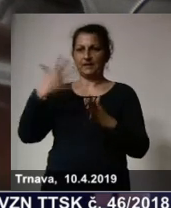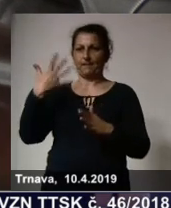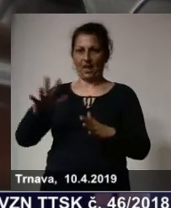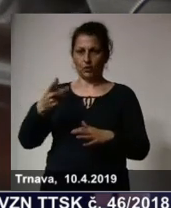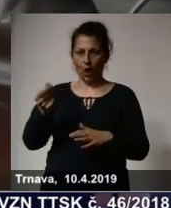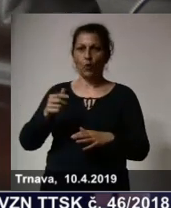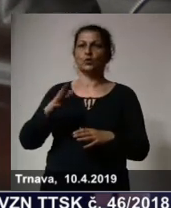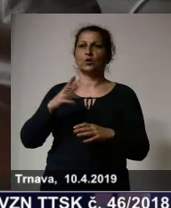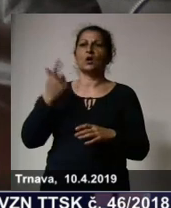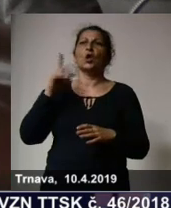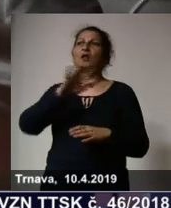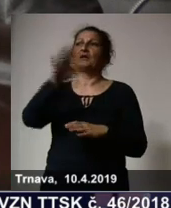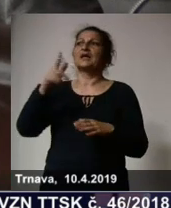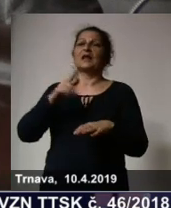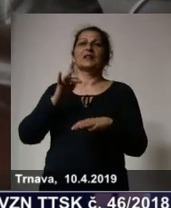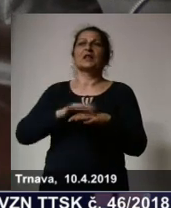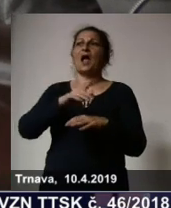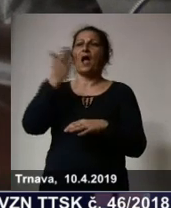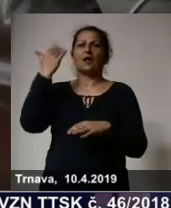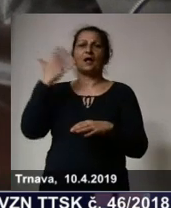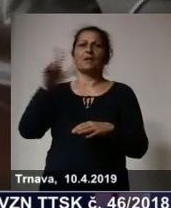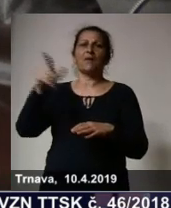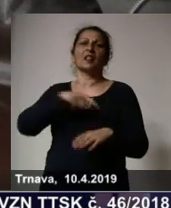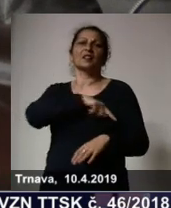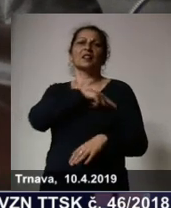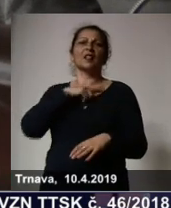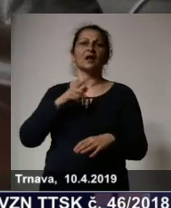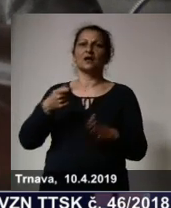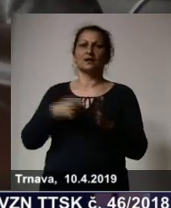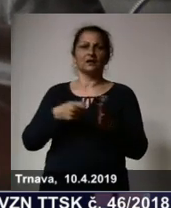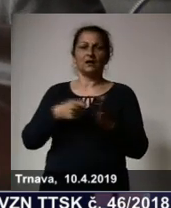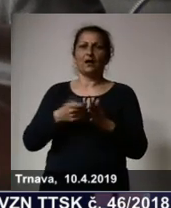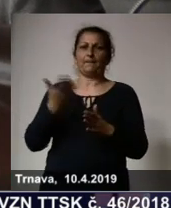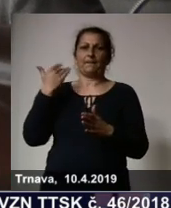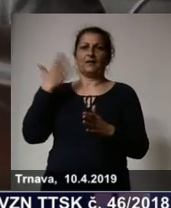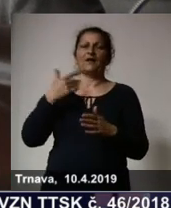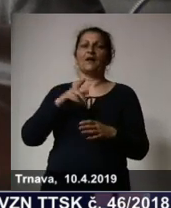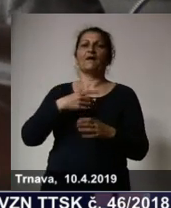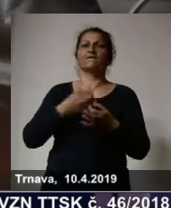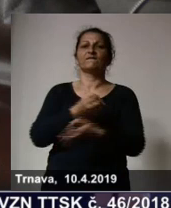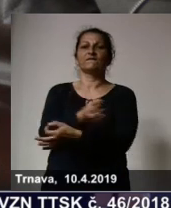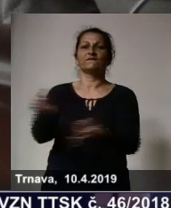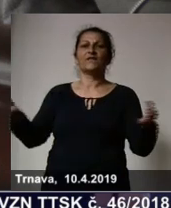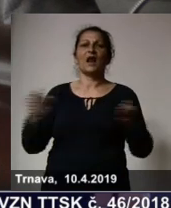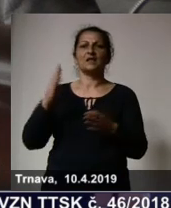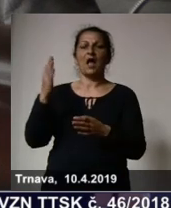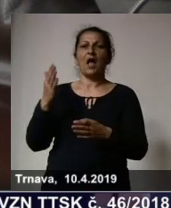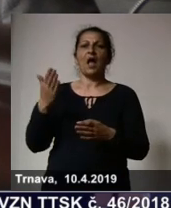dlžníkov alebo tých, ktorí z verejnou správou alebo organizácie, ktoré z verejnou správou